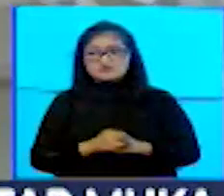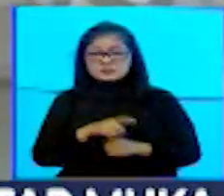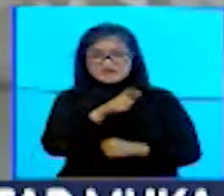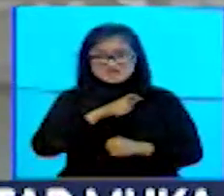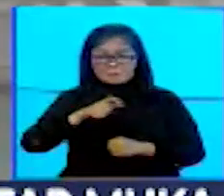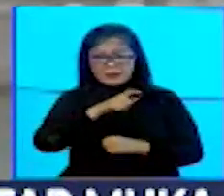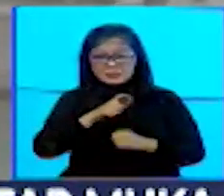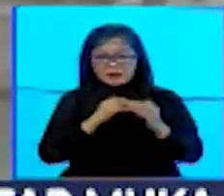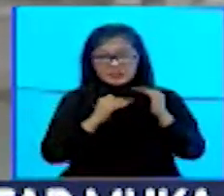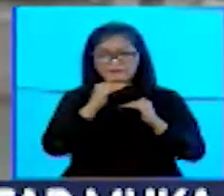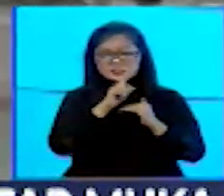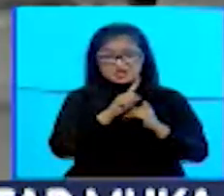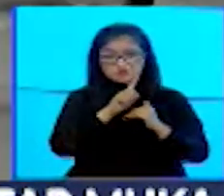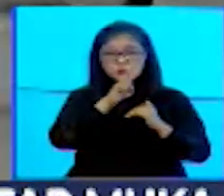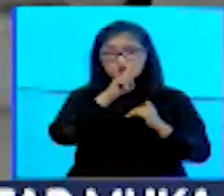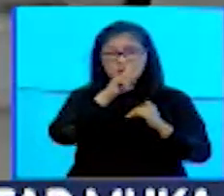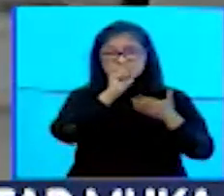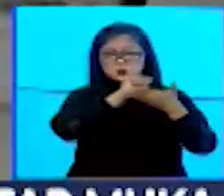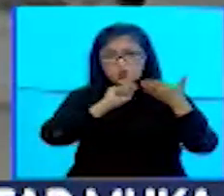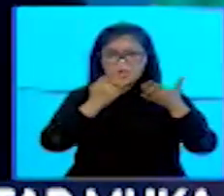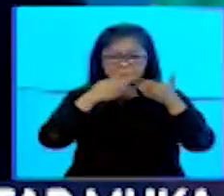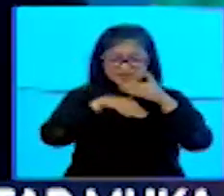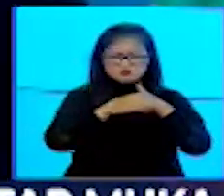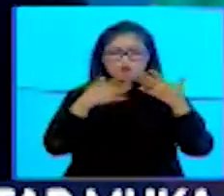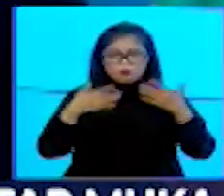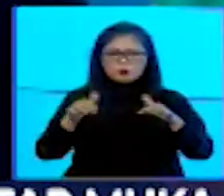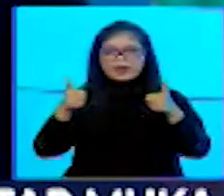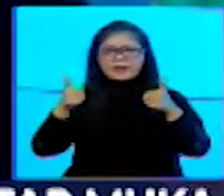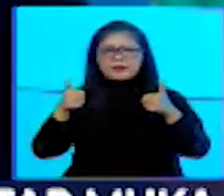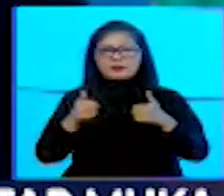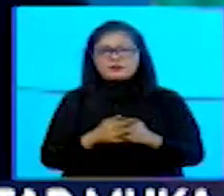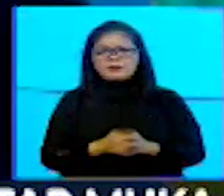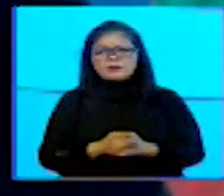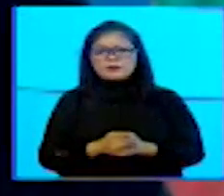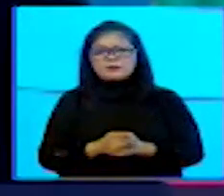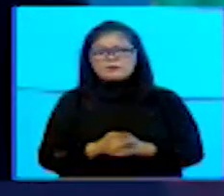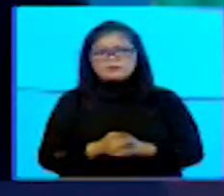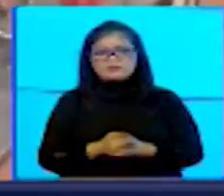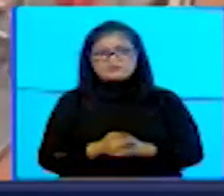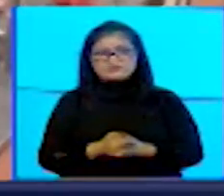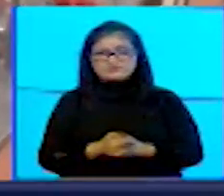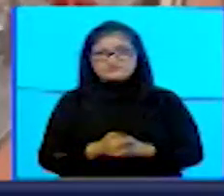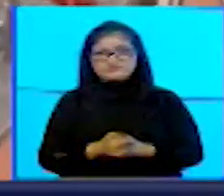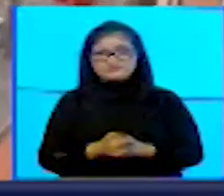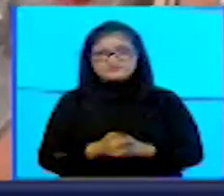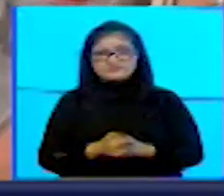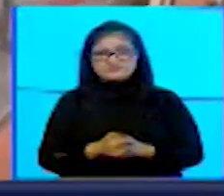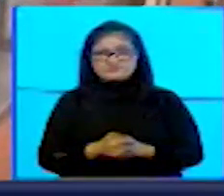dan 2 dapat menggelar sekolah tatap muka. Jadi kalau hari Rabu ini Pak Menko